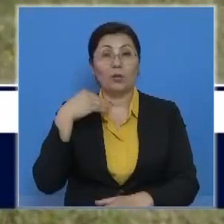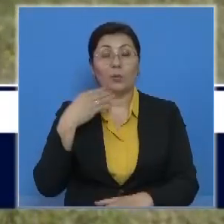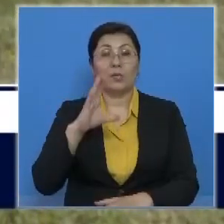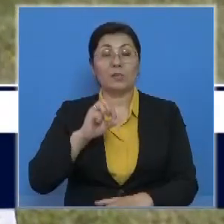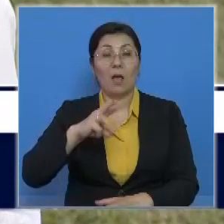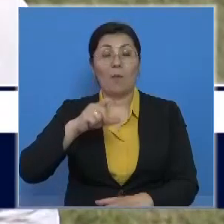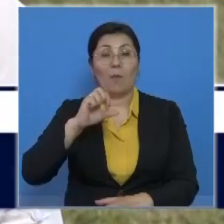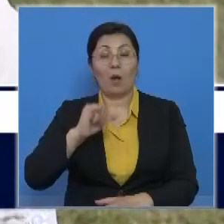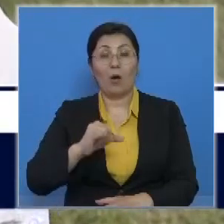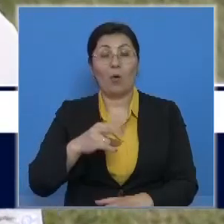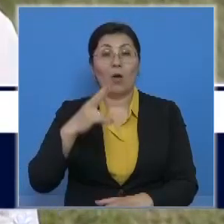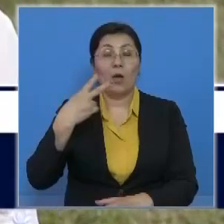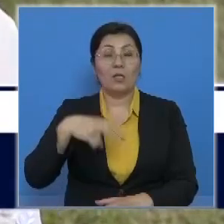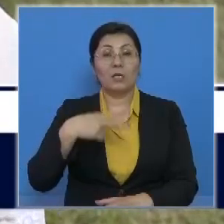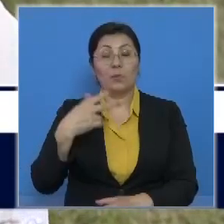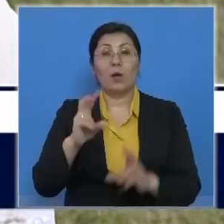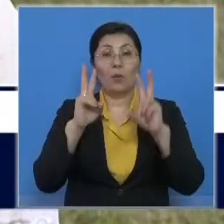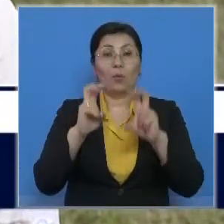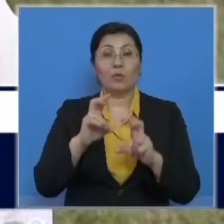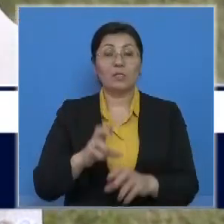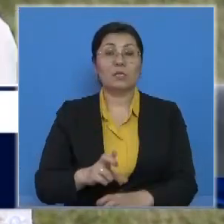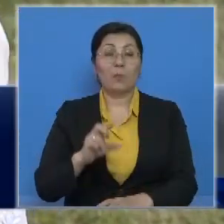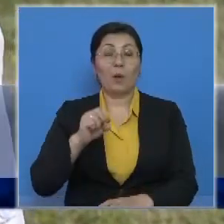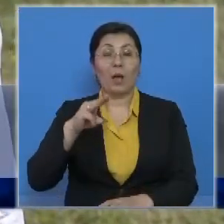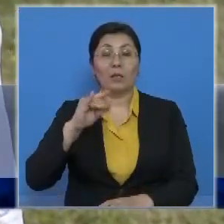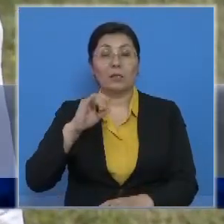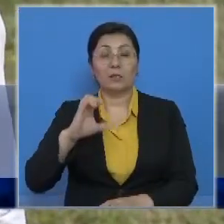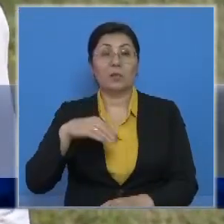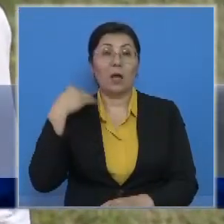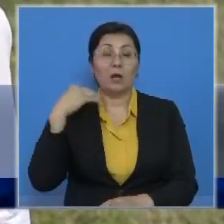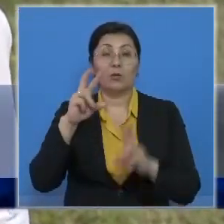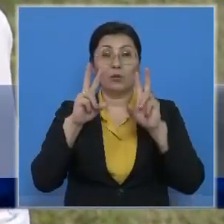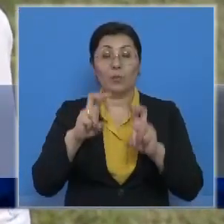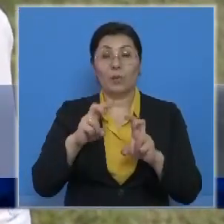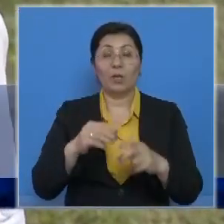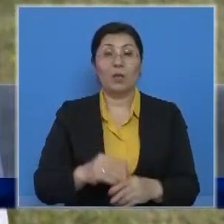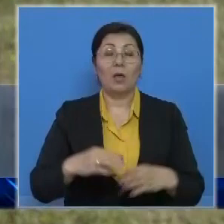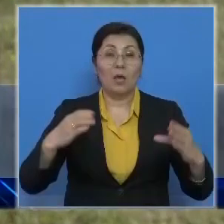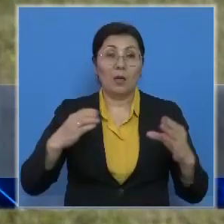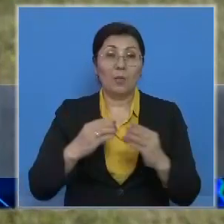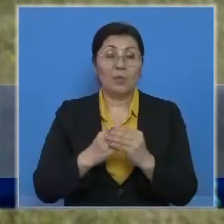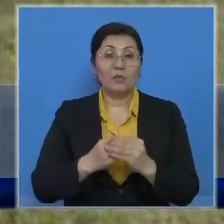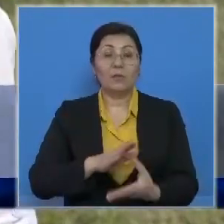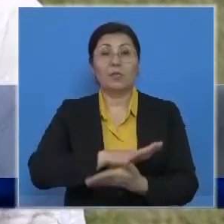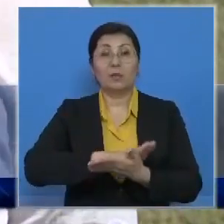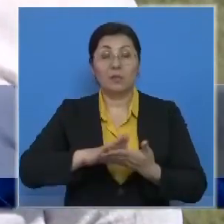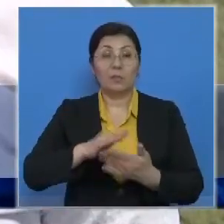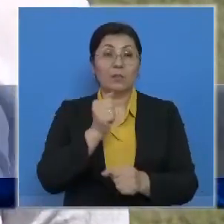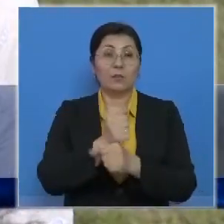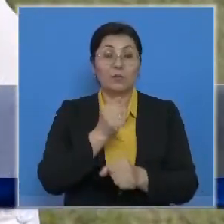20-30 және де Батыс Ақтөбе жауапкершілігі шектеулі серіктестігі мекемелері санитарлық тазалық